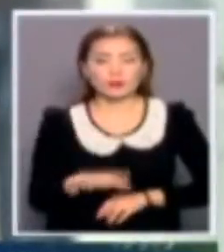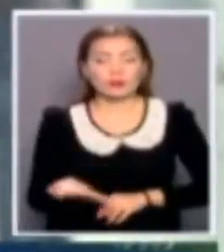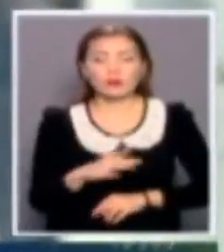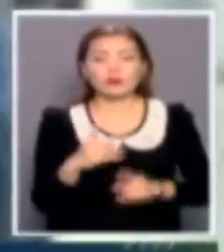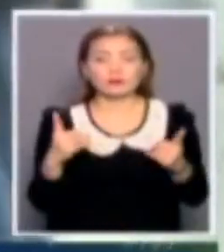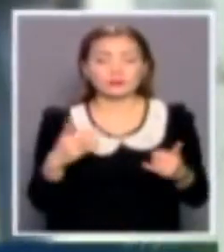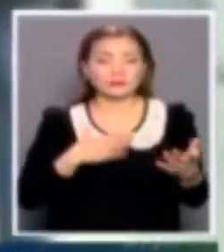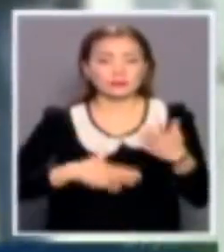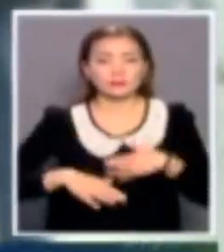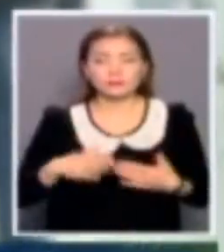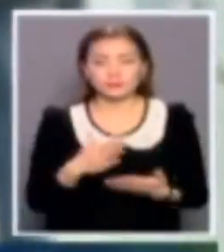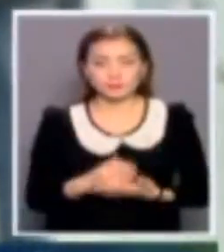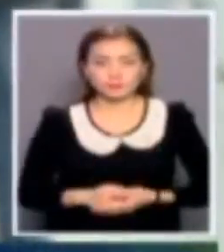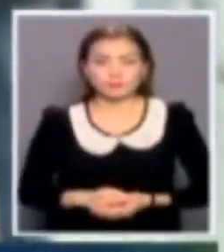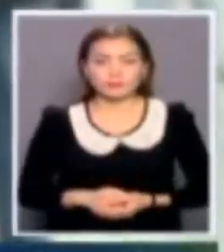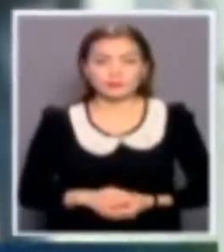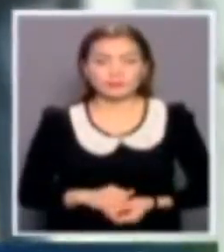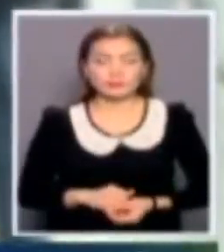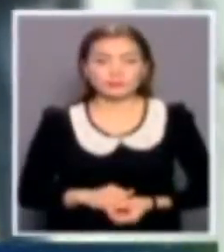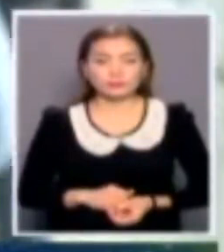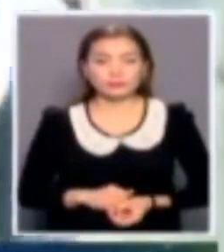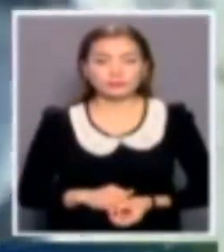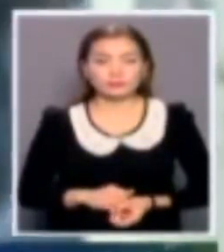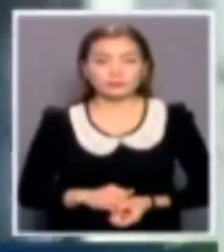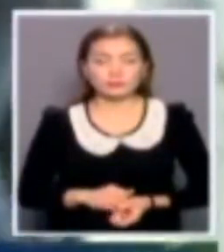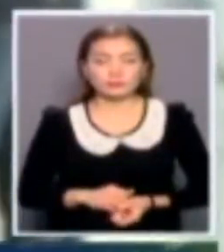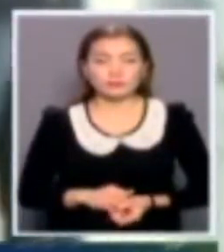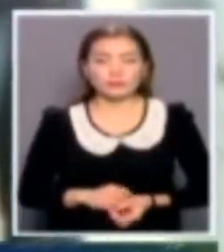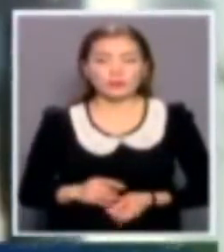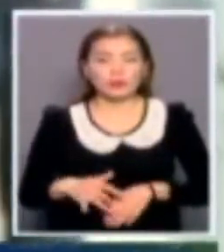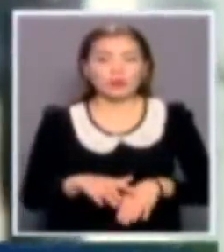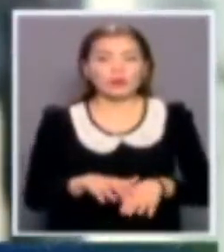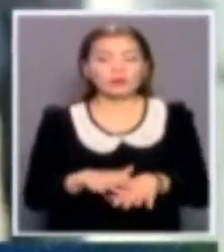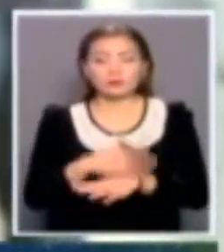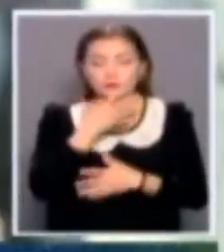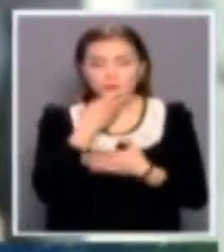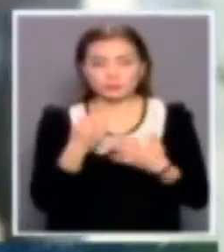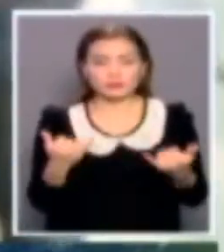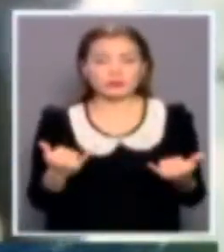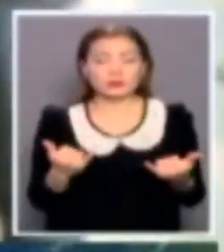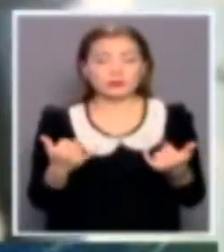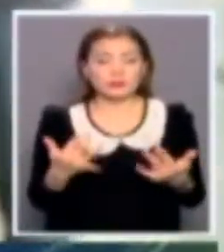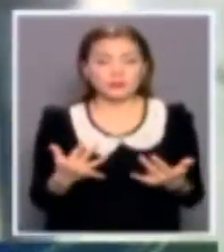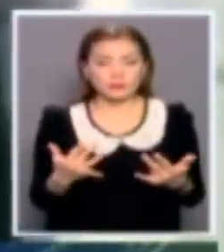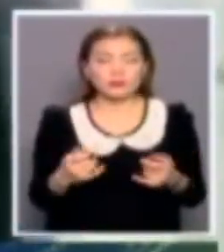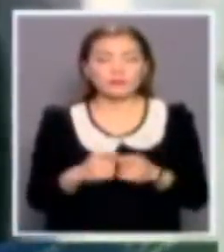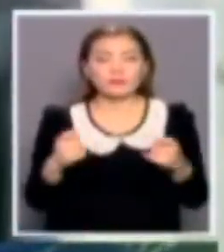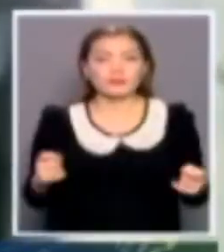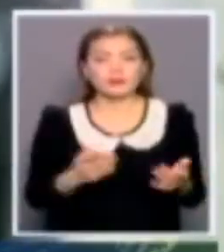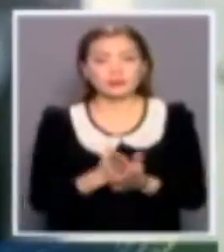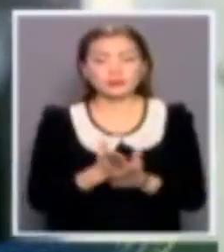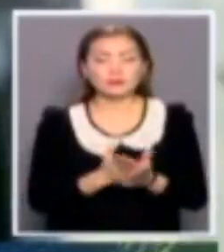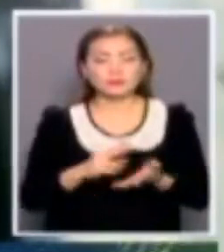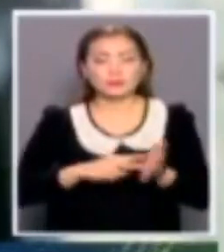үлкен қуаныш болып жатыр. Неге десе, мынау халықтың қалауы менен, біздің де сұранысымыз менен көп жылдан бері